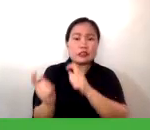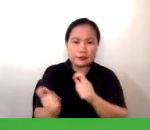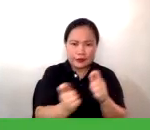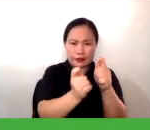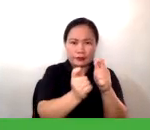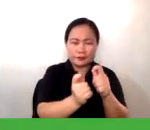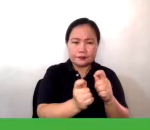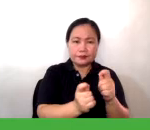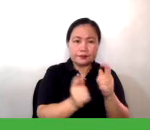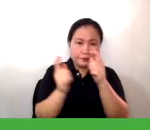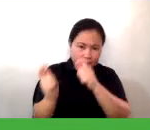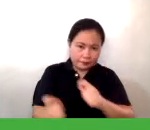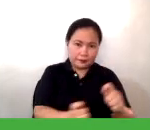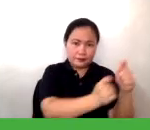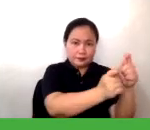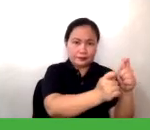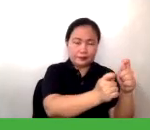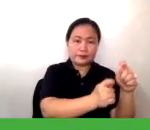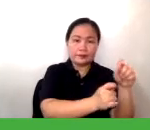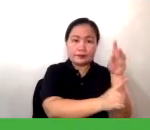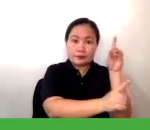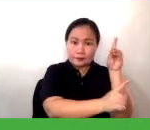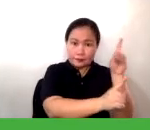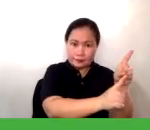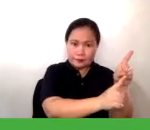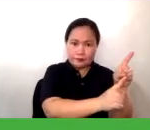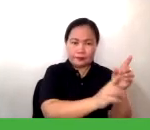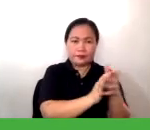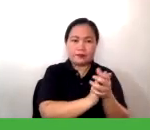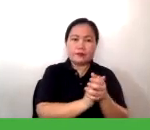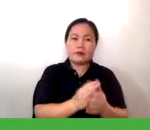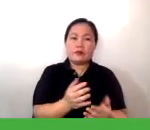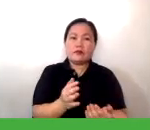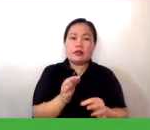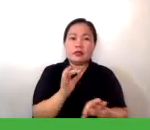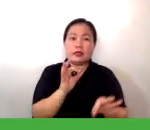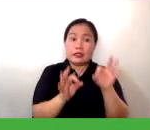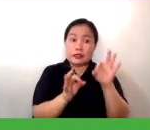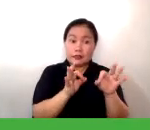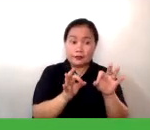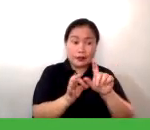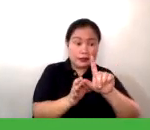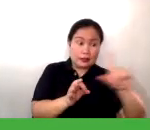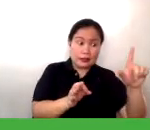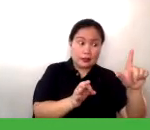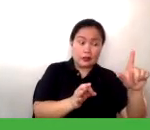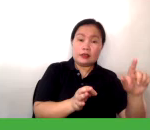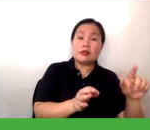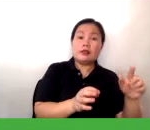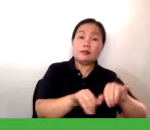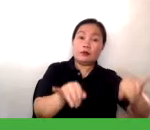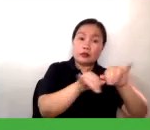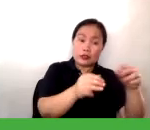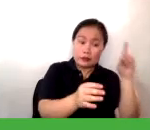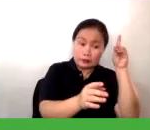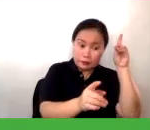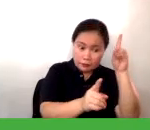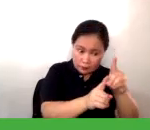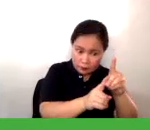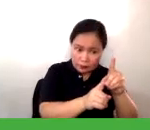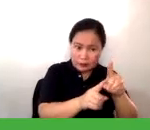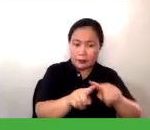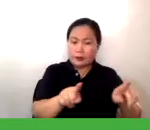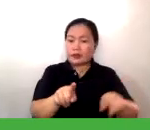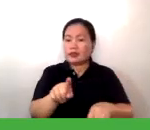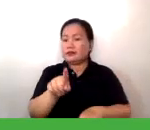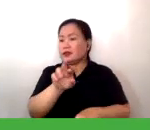hectoliters. So, nalipat lang. 1, 2. So, napunta lang siya dito. And again, pag ang decimal point nandito sa left side,